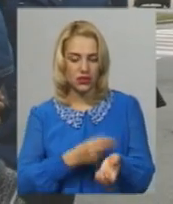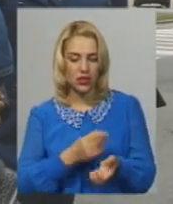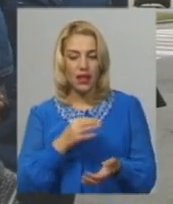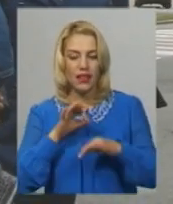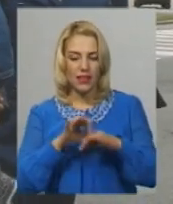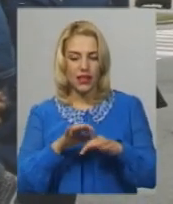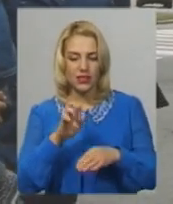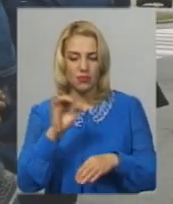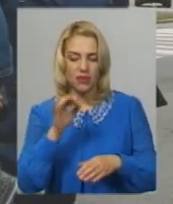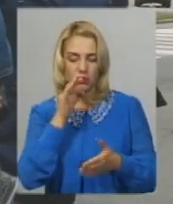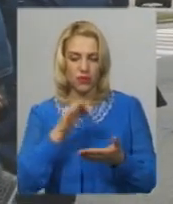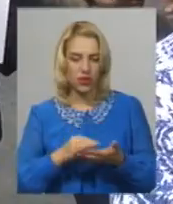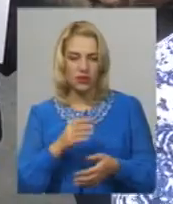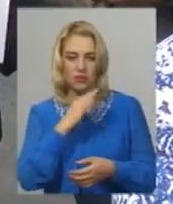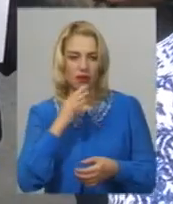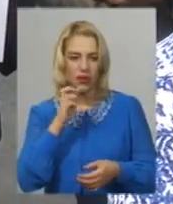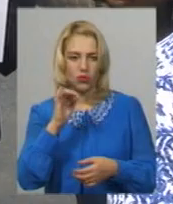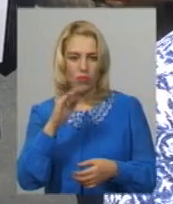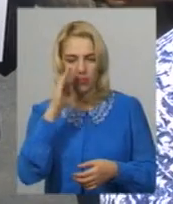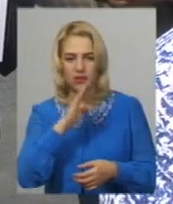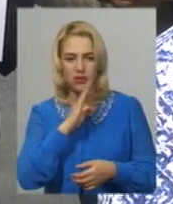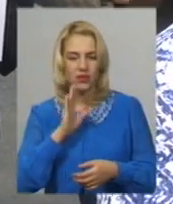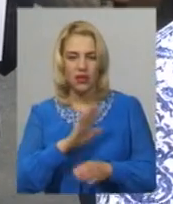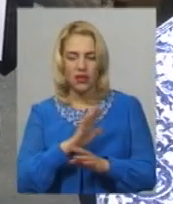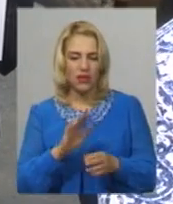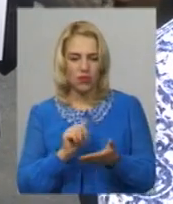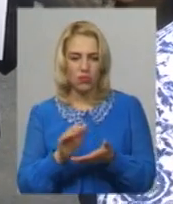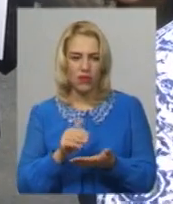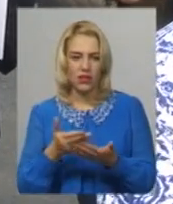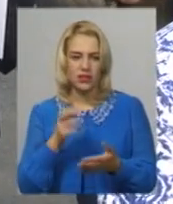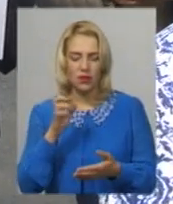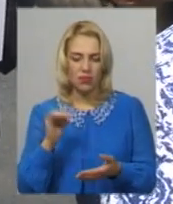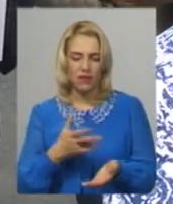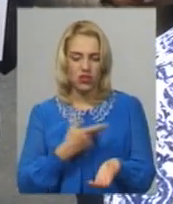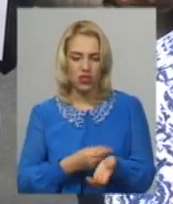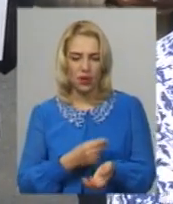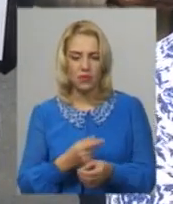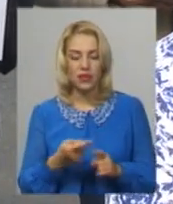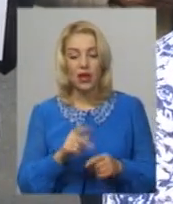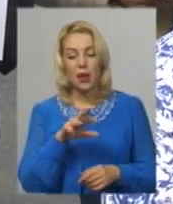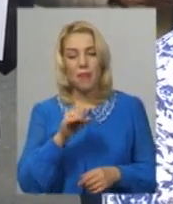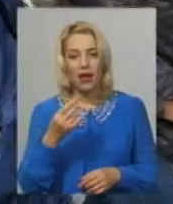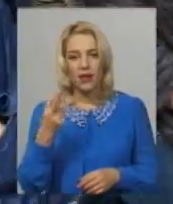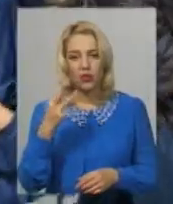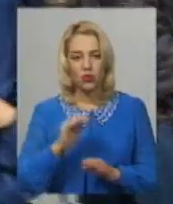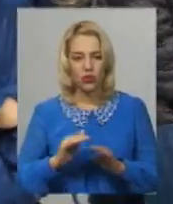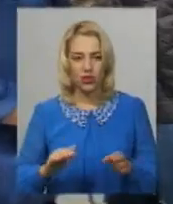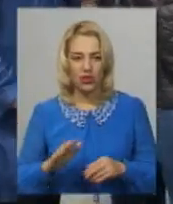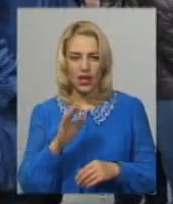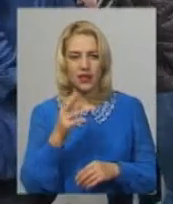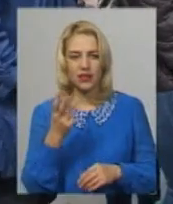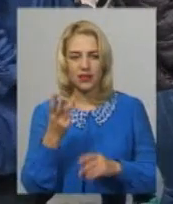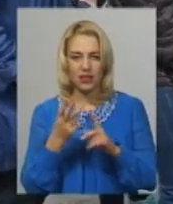стояло тут і не відмовлялись від щеплення. У Марії Муравської троє синів, найменшому 3 роки. З вересня піде до дитячого садочку. Мати